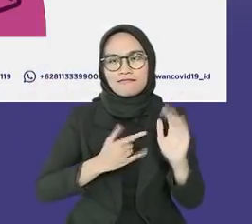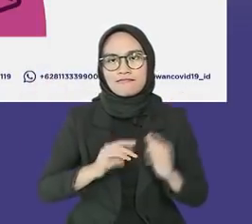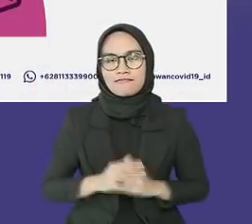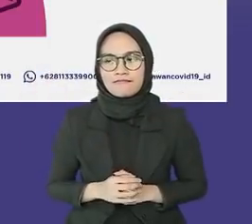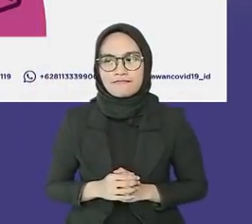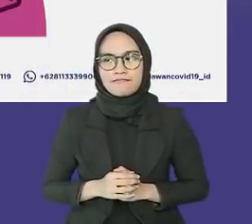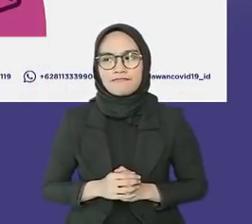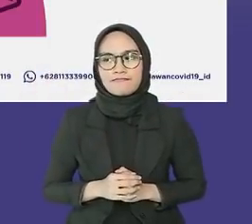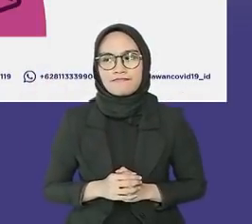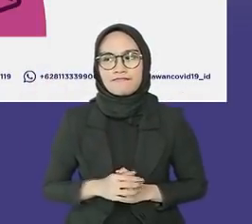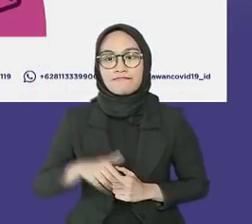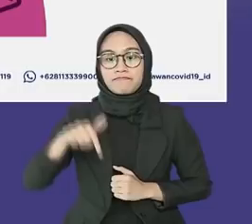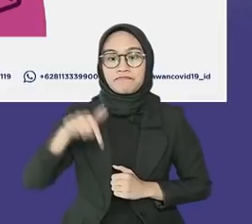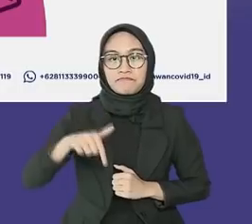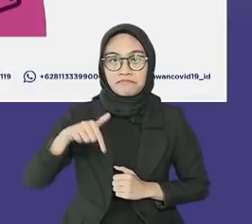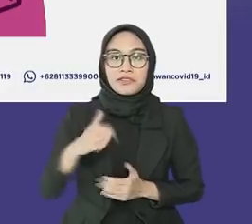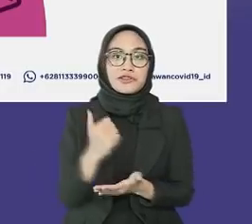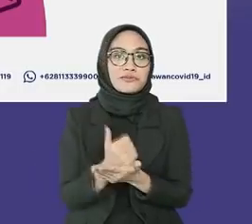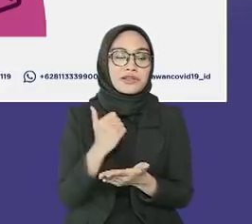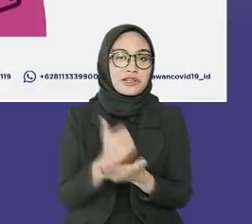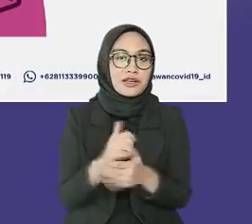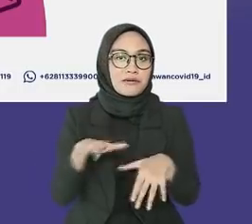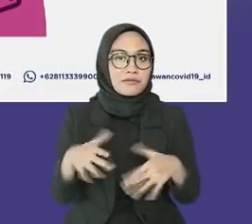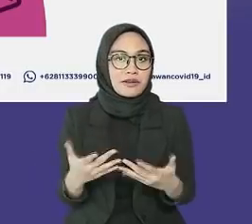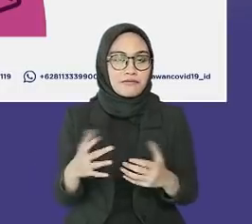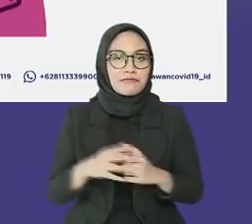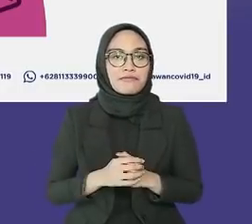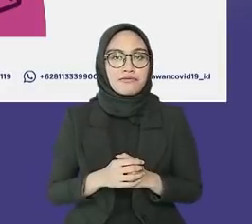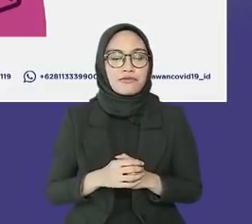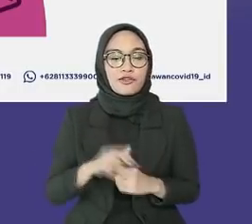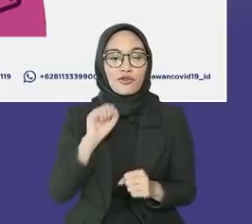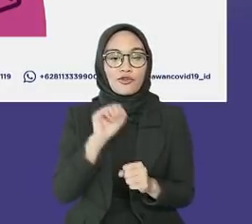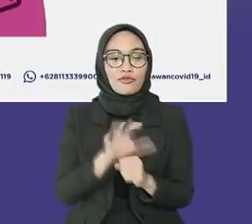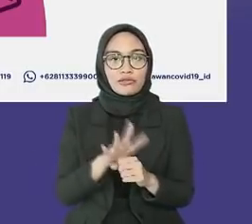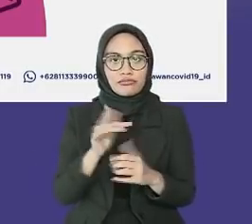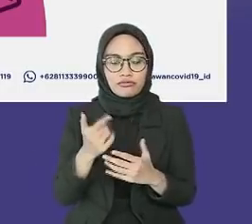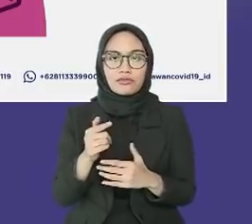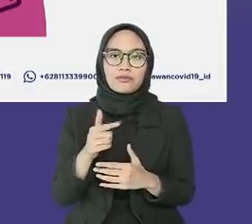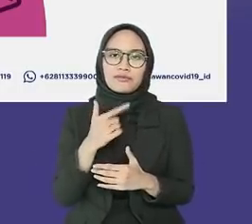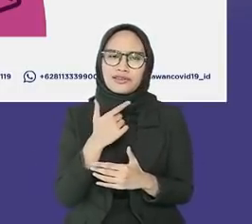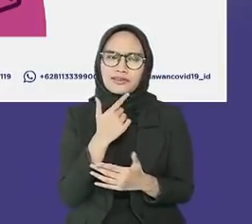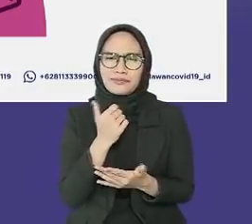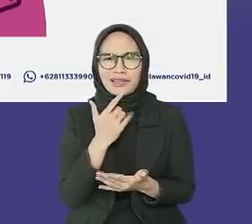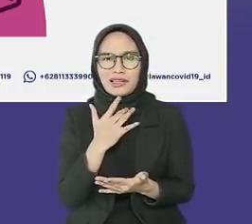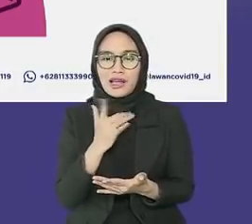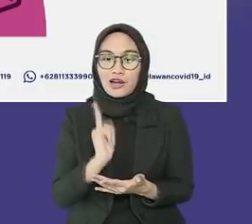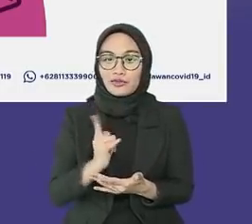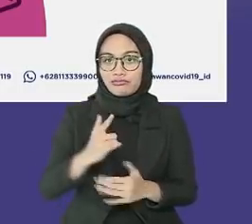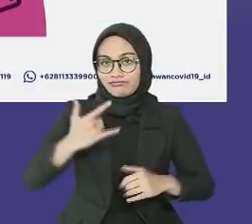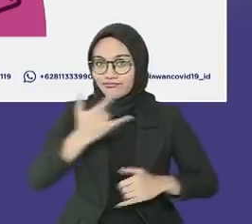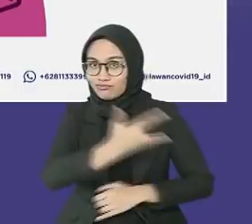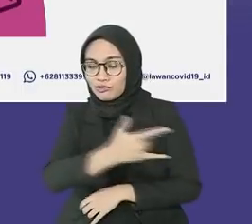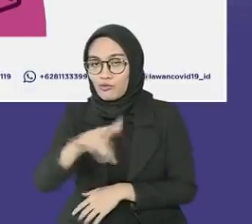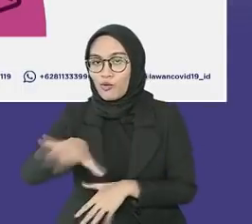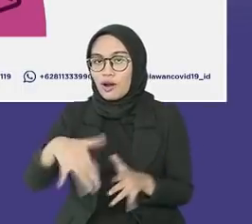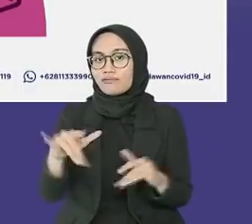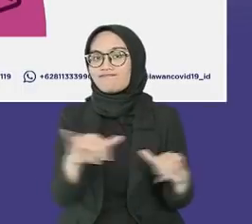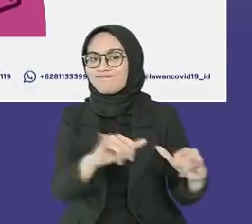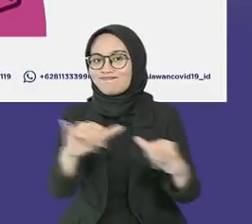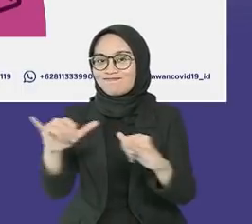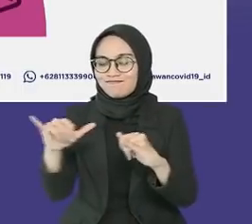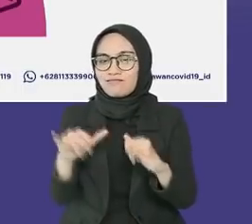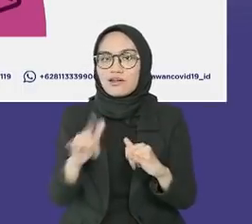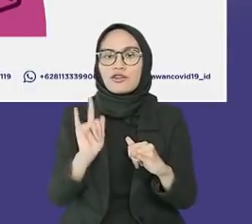DPR. Pada prinsipnya, dinamika kasus COVID-19 adalah suatu hal yang mutlak, namun kita